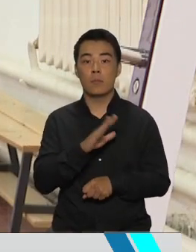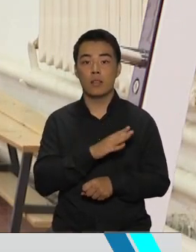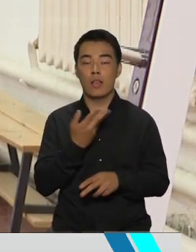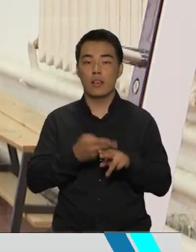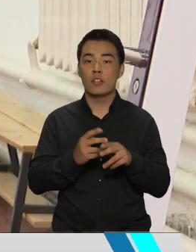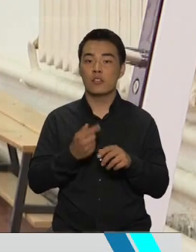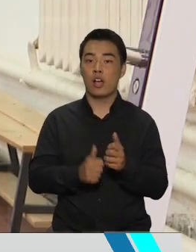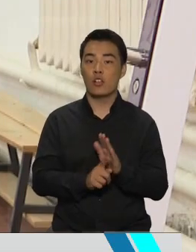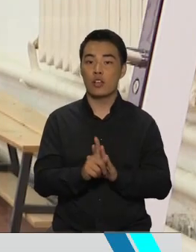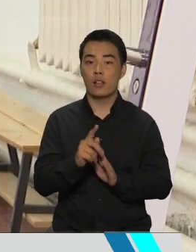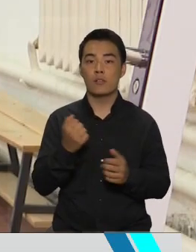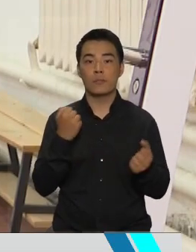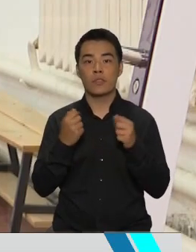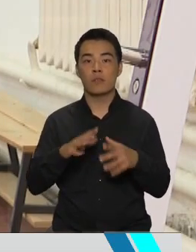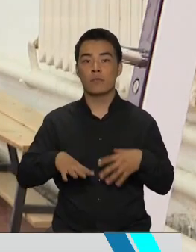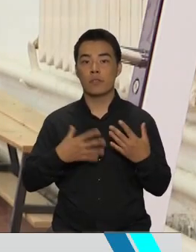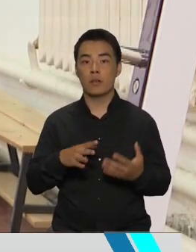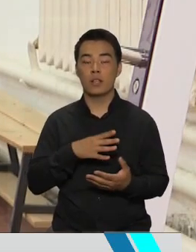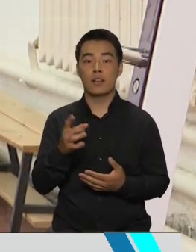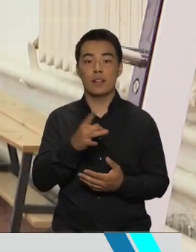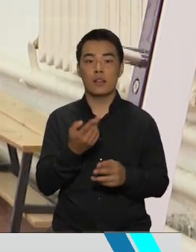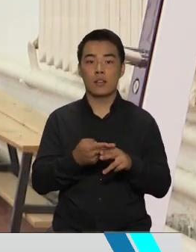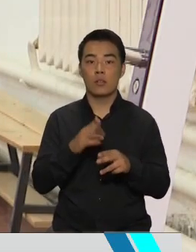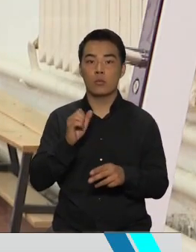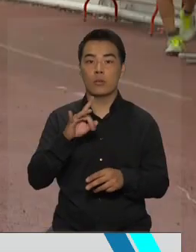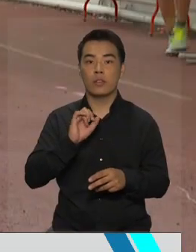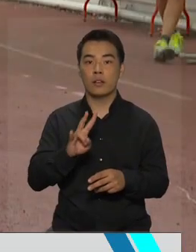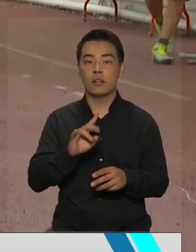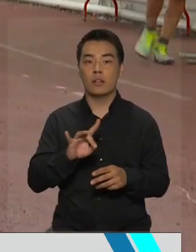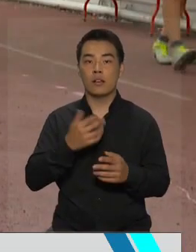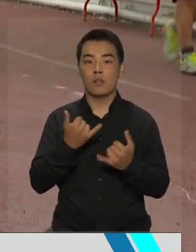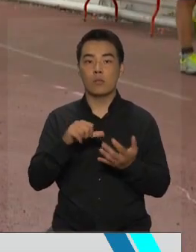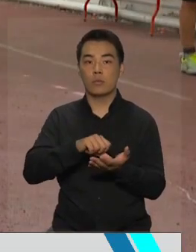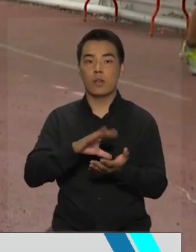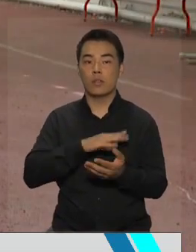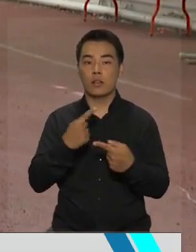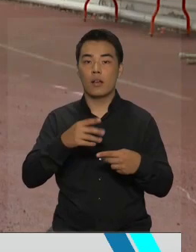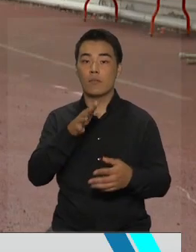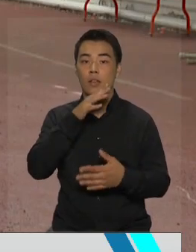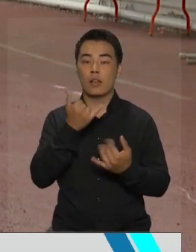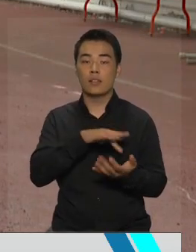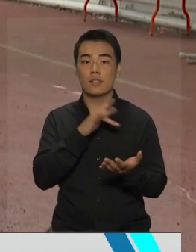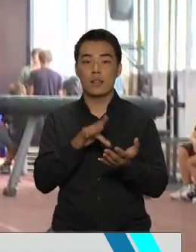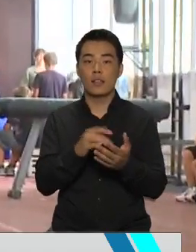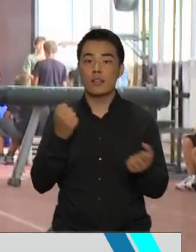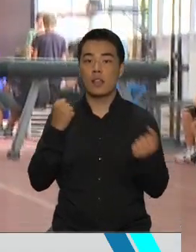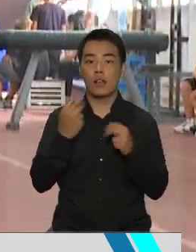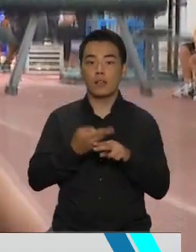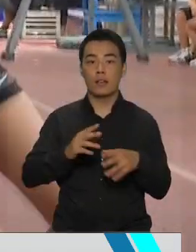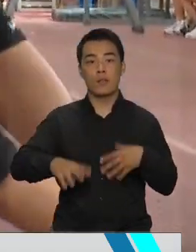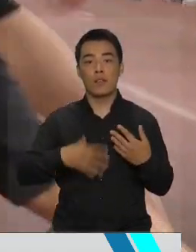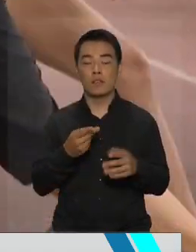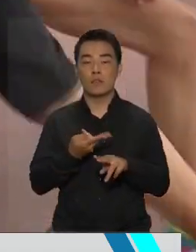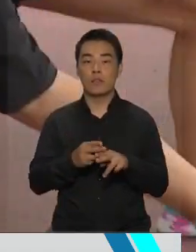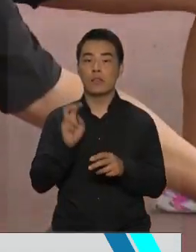бастап қарқынды жаттығуға кірісіп, республикалық турнирлерге қатыстым. Әуелі аз уақытқа ғана орталық стадионға дене қимыл жасауға келген